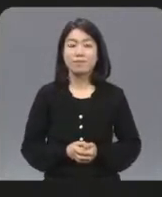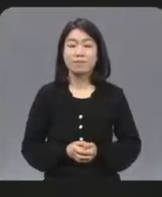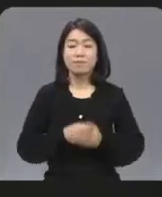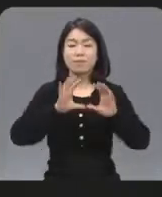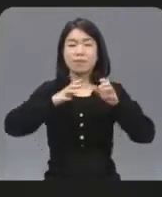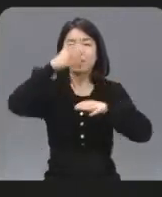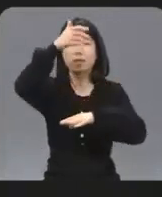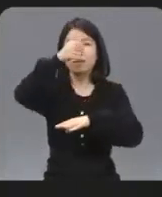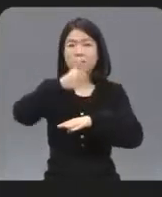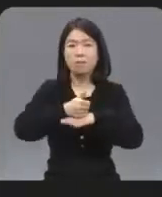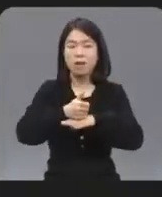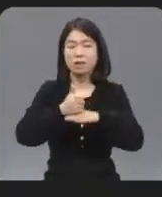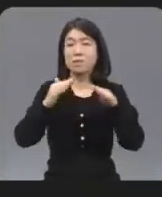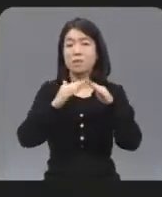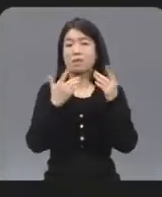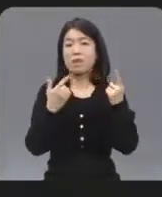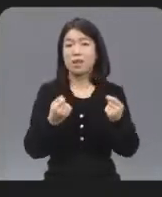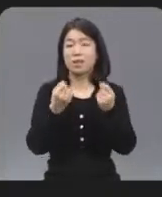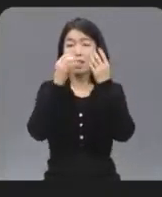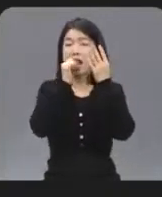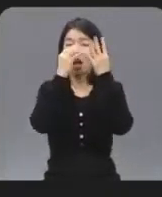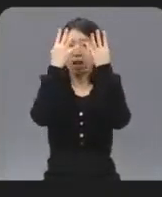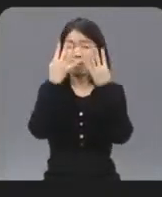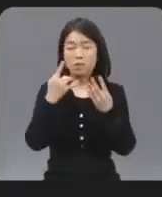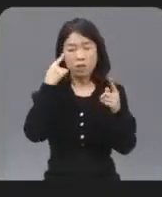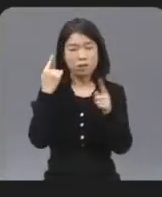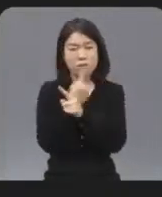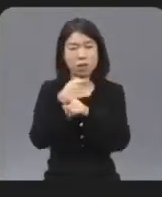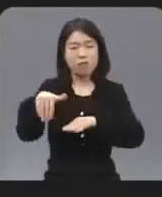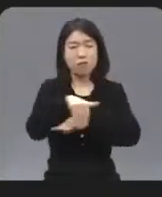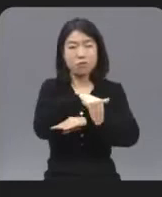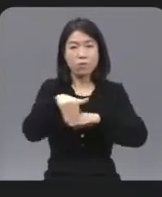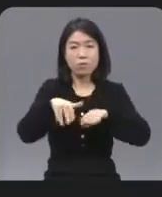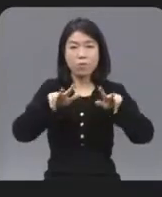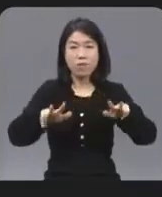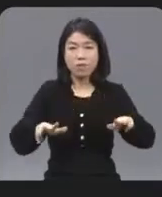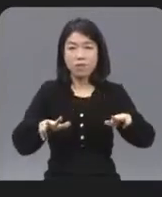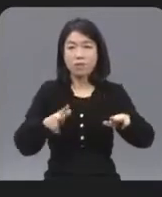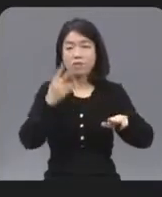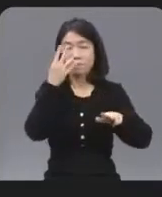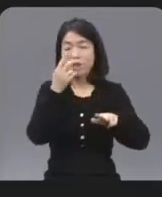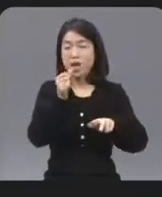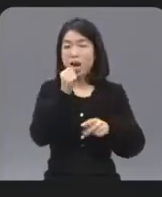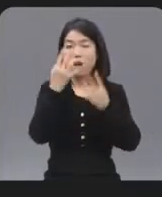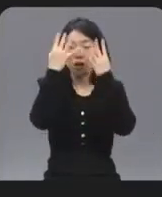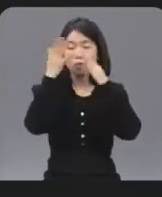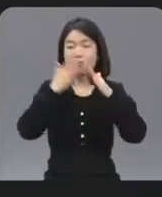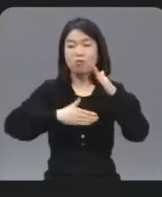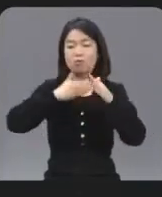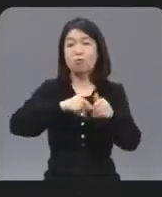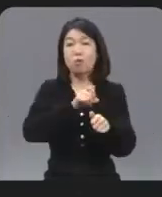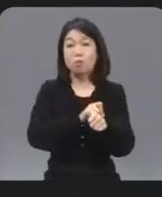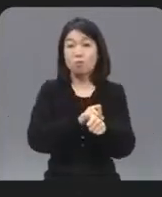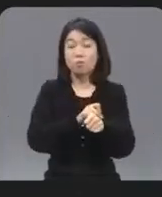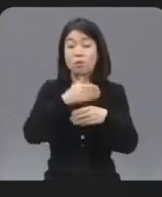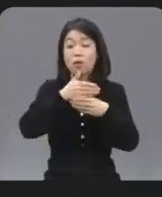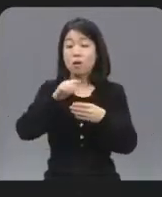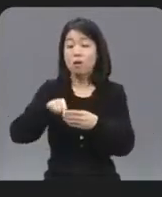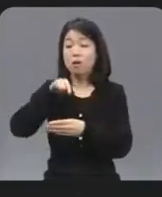세상 끝의 집이라 불리는 교도소로 매일같이 출근하는 현지 교도관이 담장 너머의 현실을